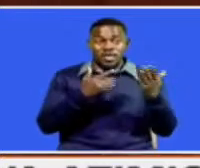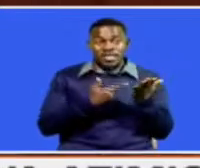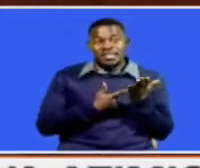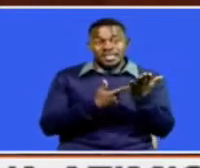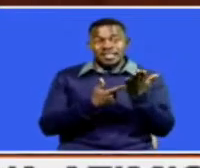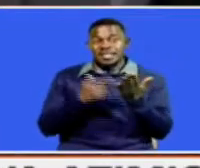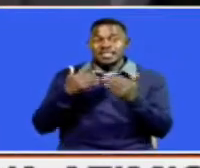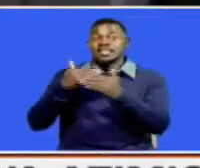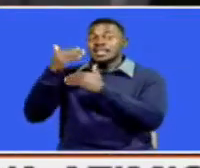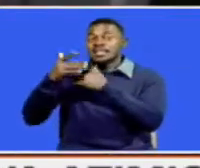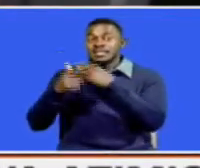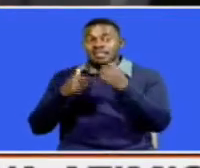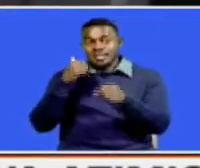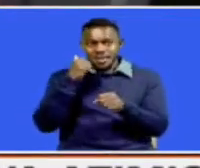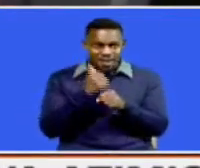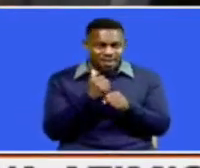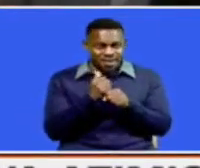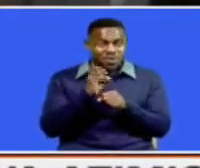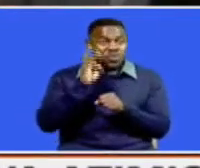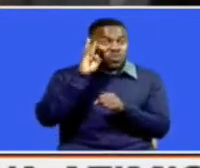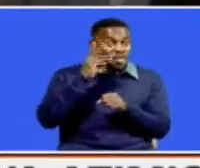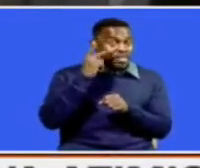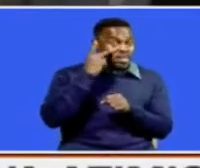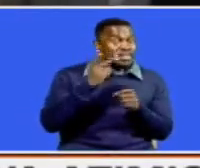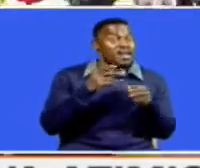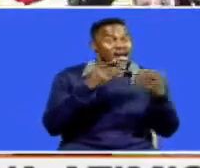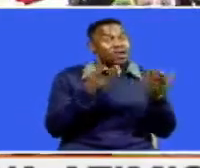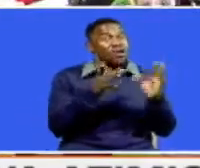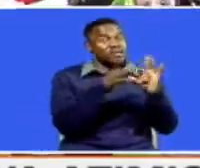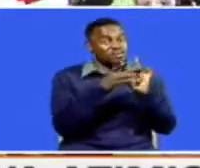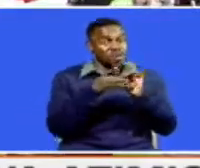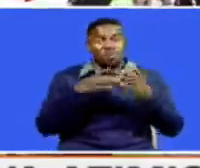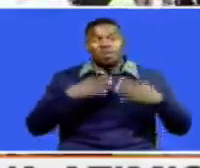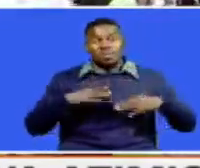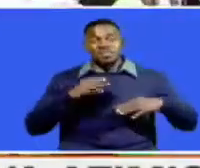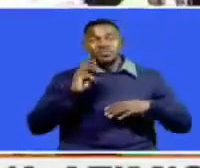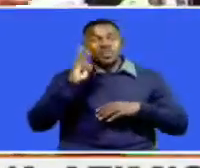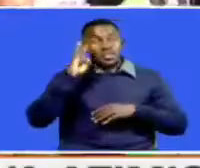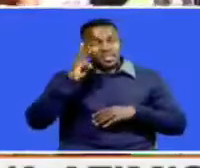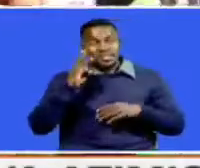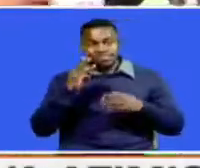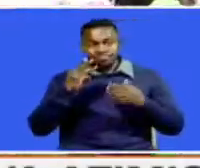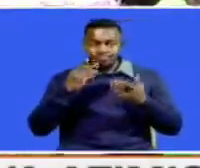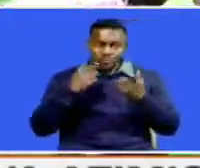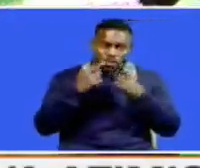Azimio kutakuwaje wakati utakapofika wa kupitisha au kuangusha ripoti hiyo.